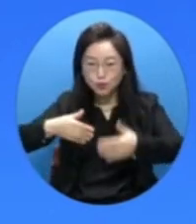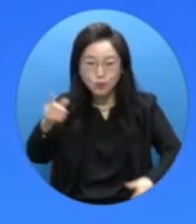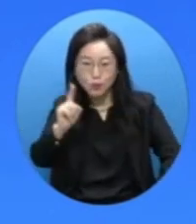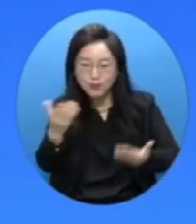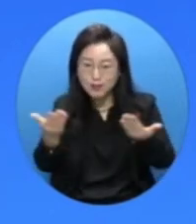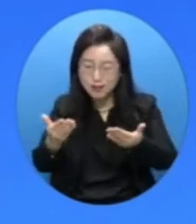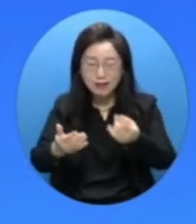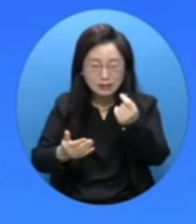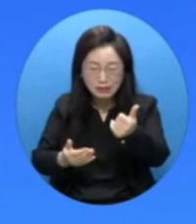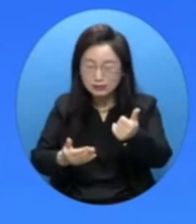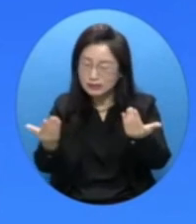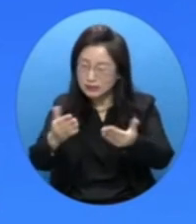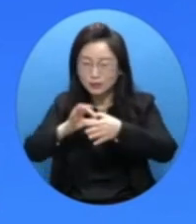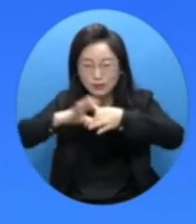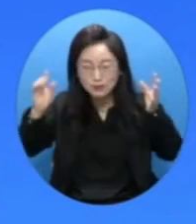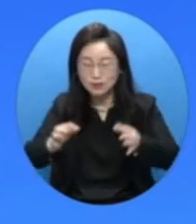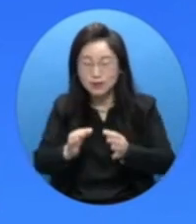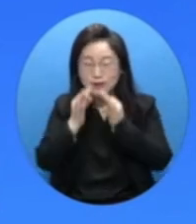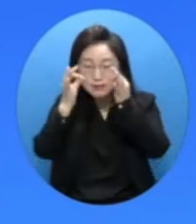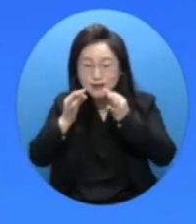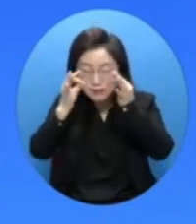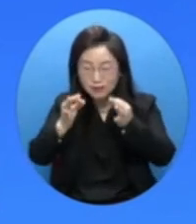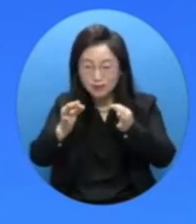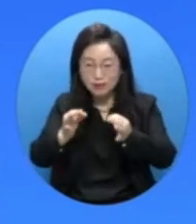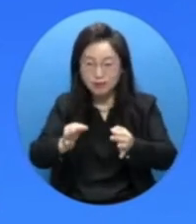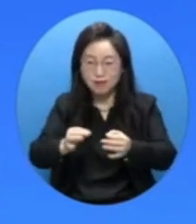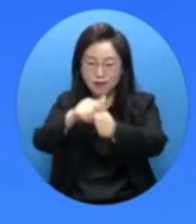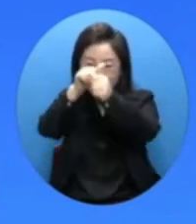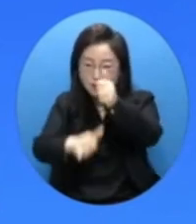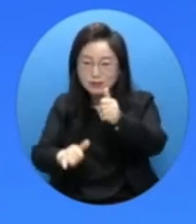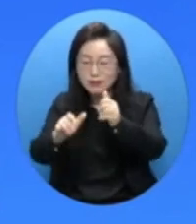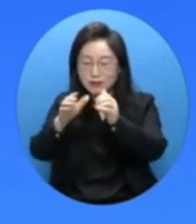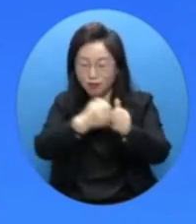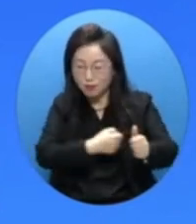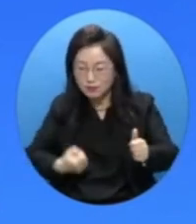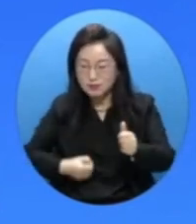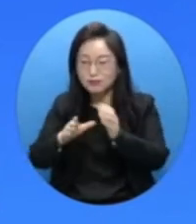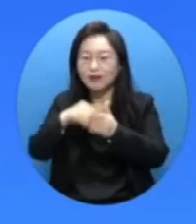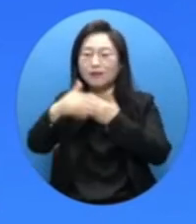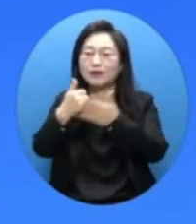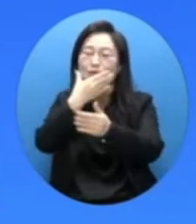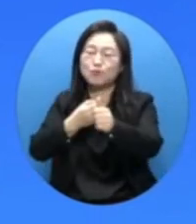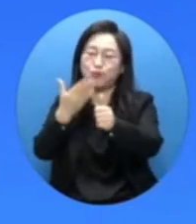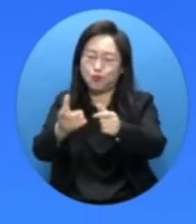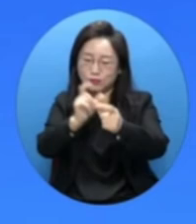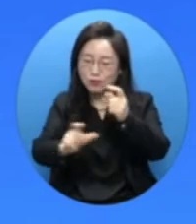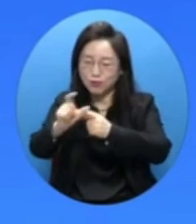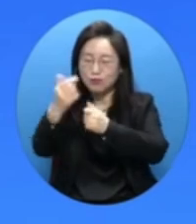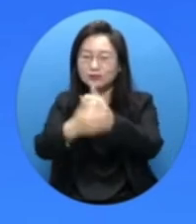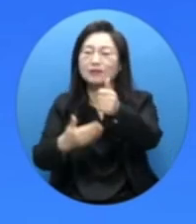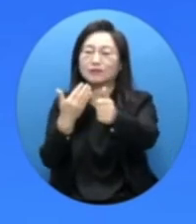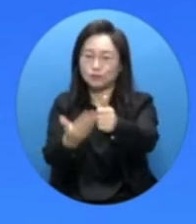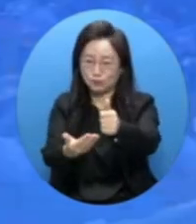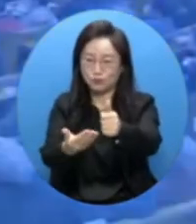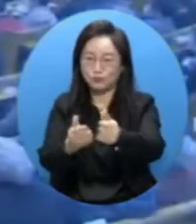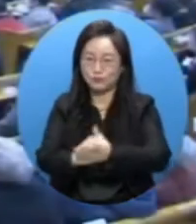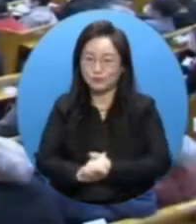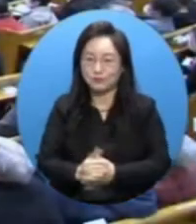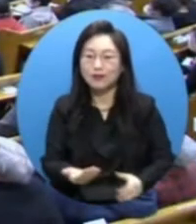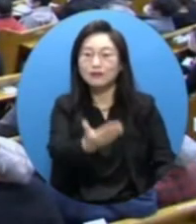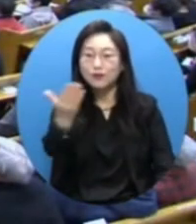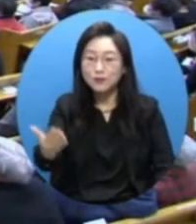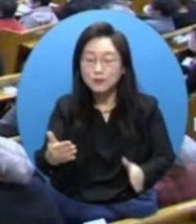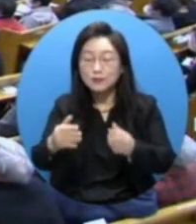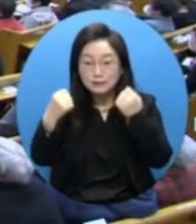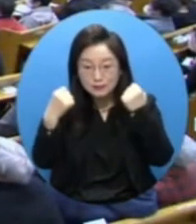자금이라도 최선을 다하고 충성 헌신할 때 하나님께서 복을 더하여 주시고 은혜를 더하여 주실 것입니다 여러분이